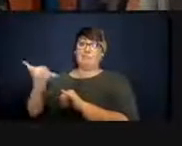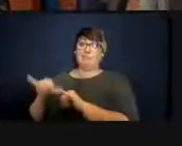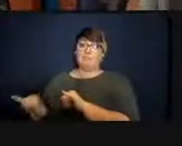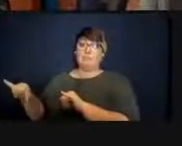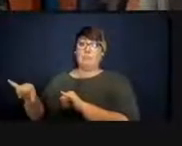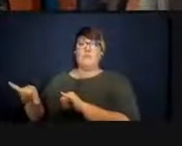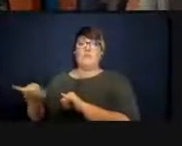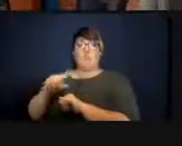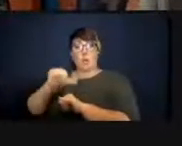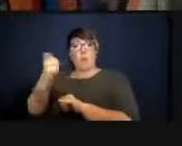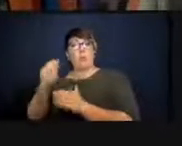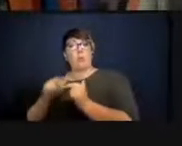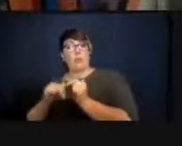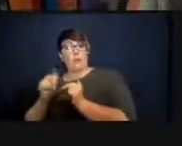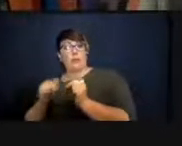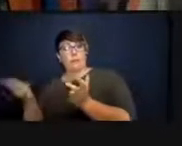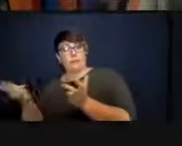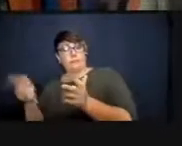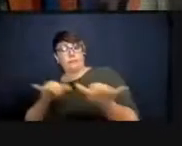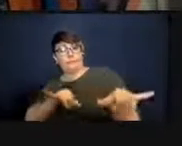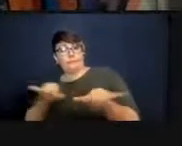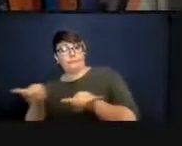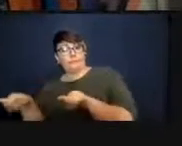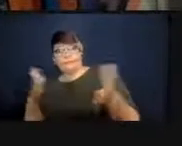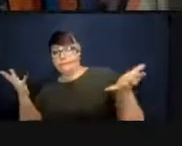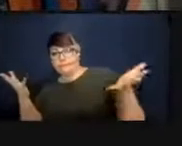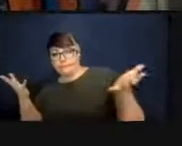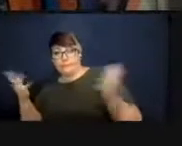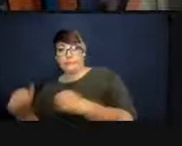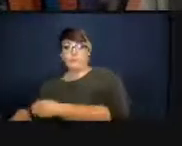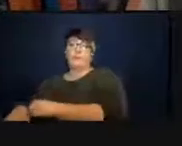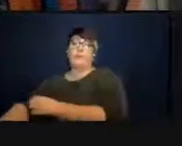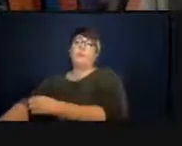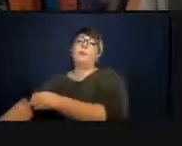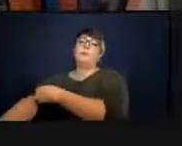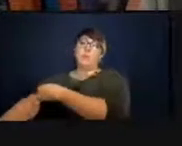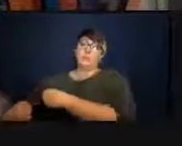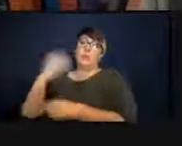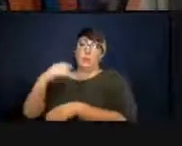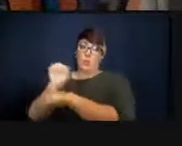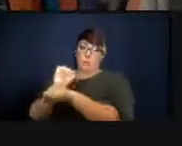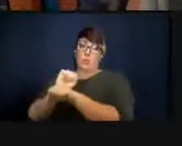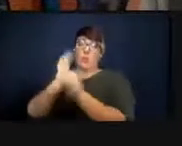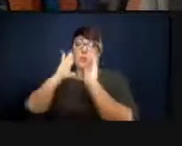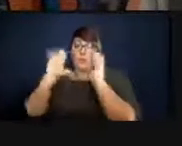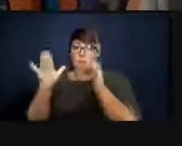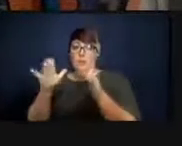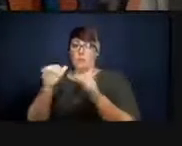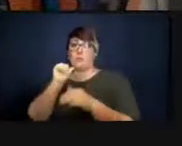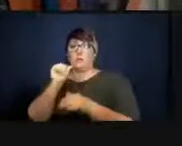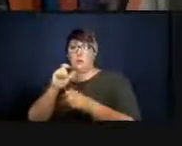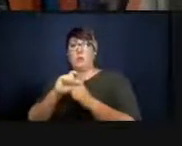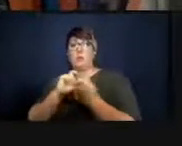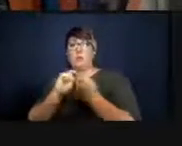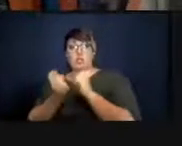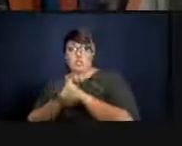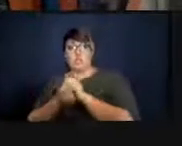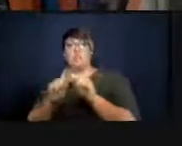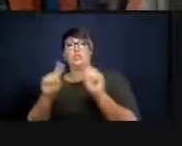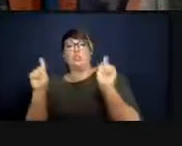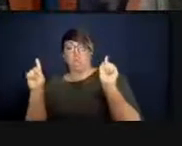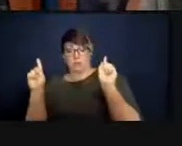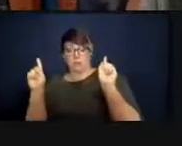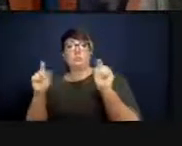wilaya nimefurahia sana kufanya kazi nanyi kwa sababu mmefanya kazi yangu iwe rahisi.